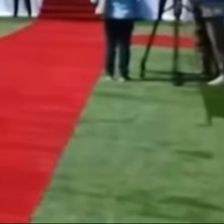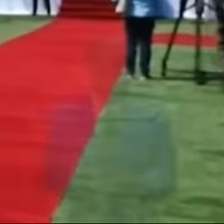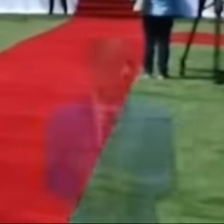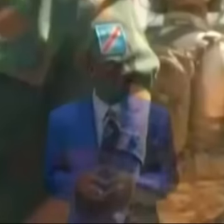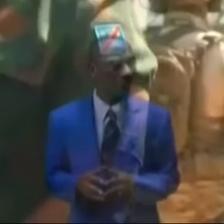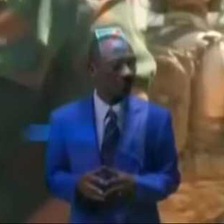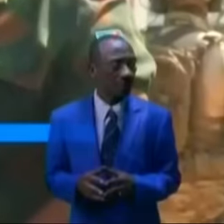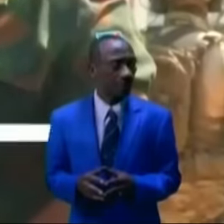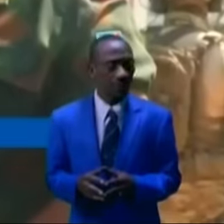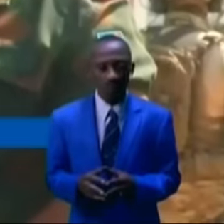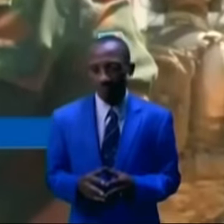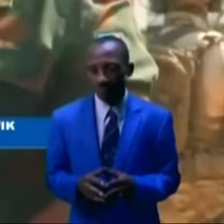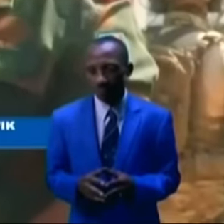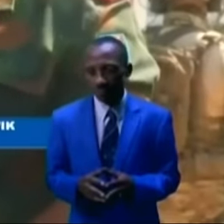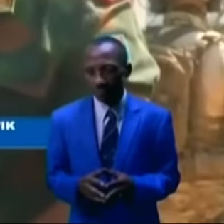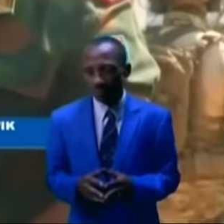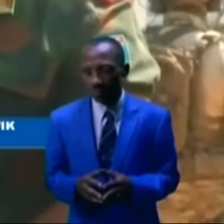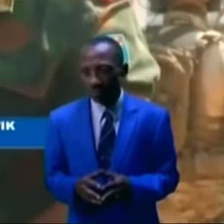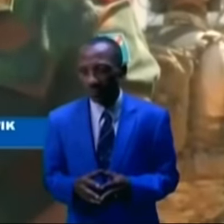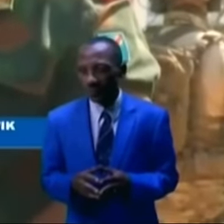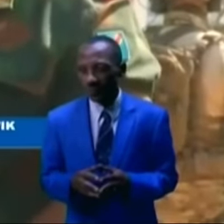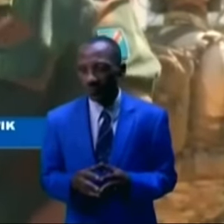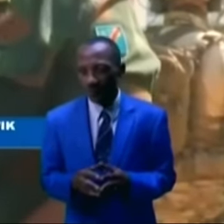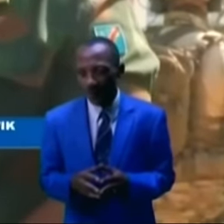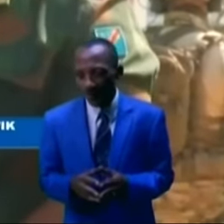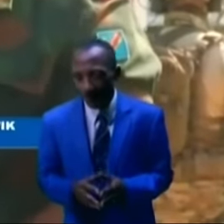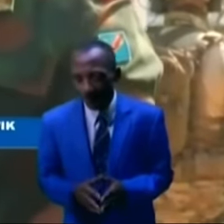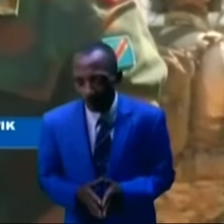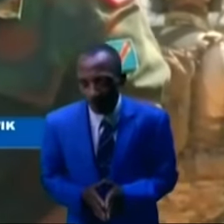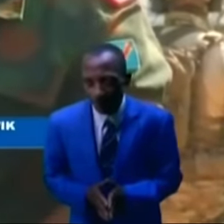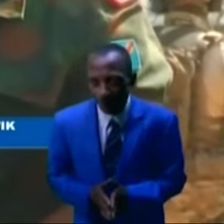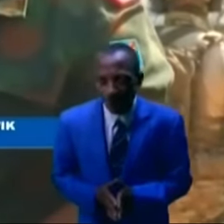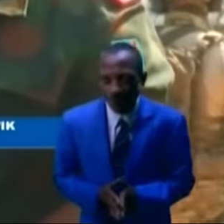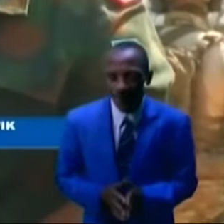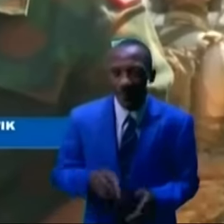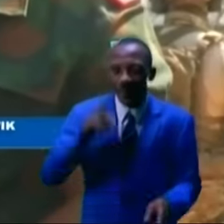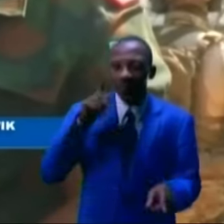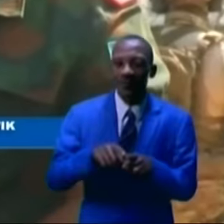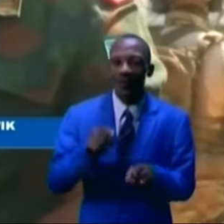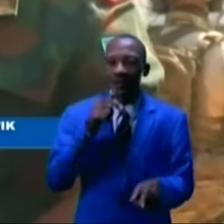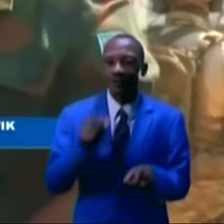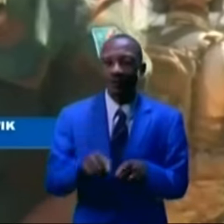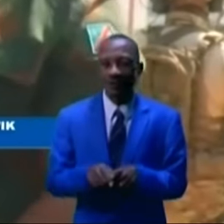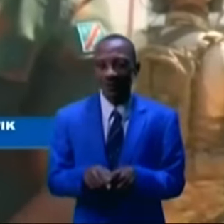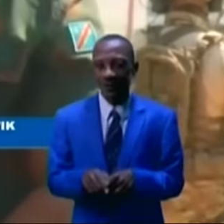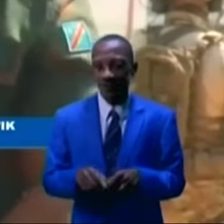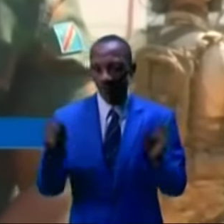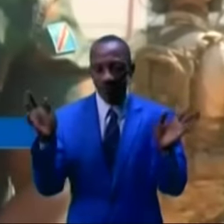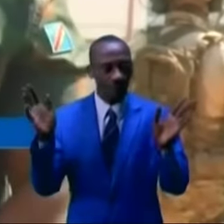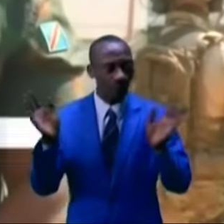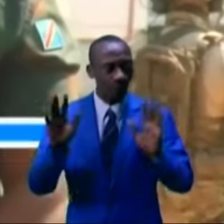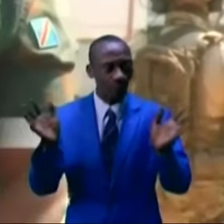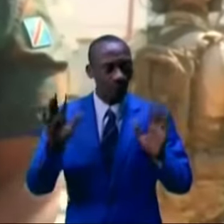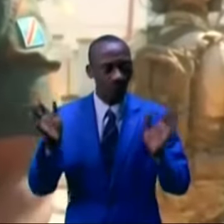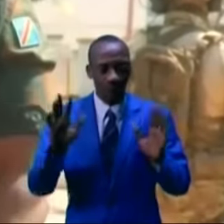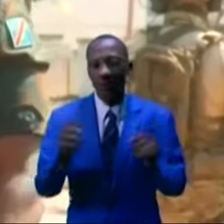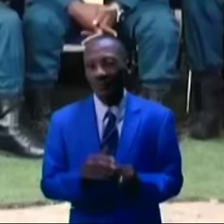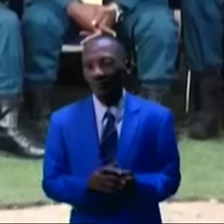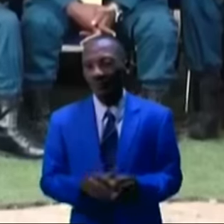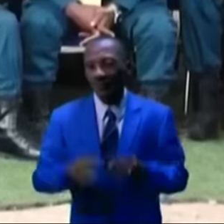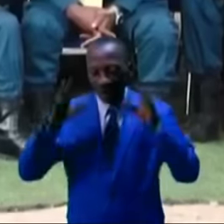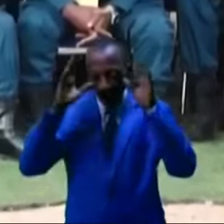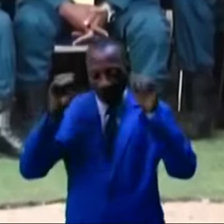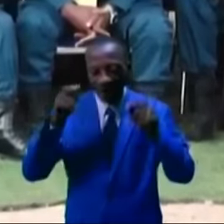national qui sont lancés aujourd'hui vont permettre à la population d'évacuer leur